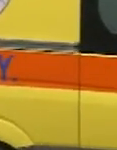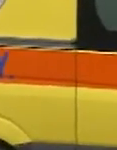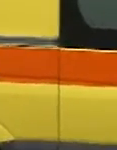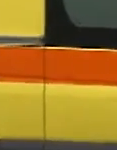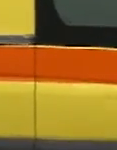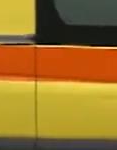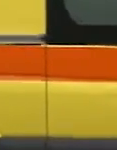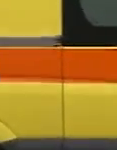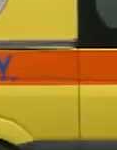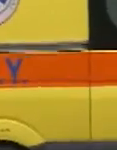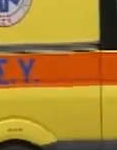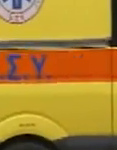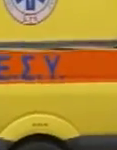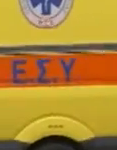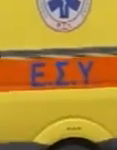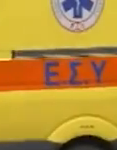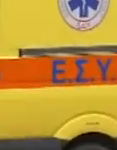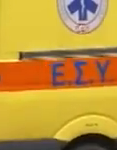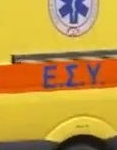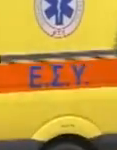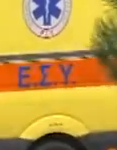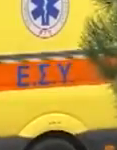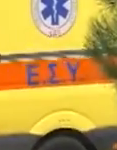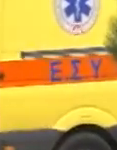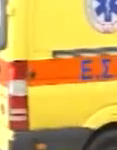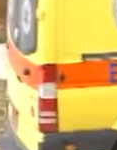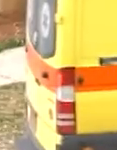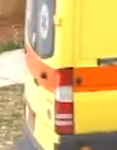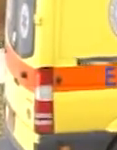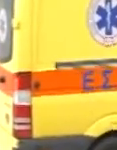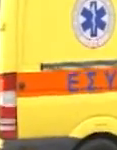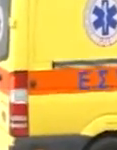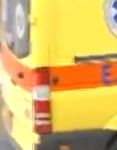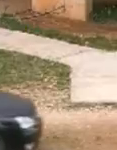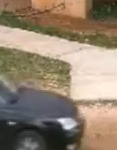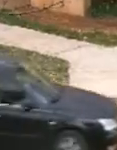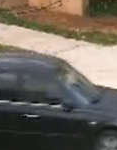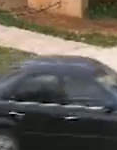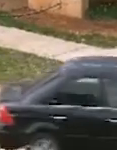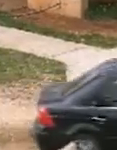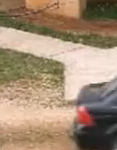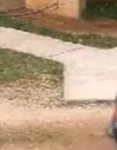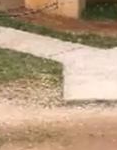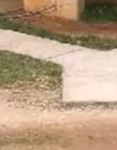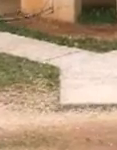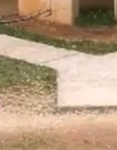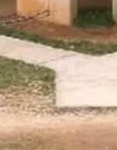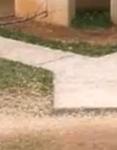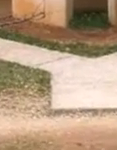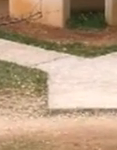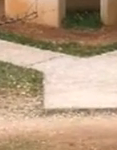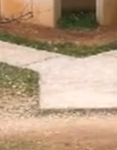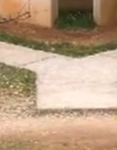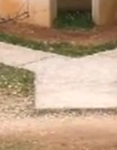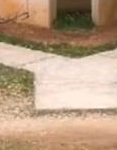ταξίδια στο εξωτερικό και 655 με ήδη γνωστό κρούσμα. Σε αυτό το πλαίσιο, ο λοιμοξιολόγος επεσήμανε πως ο ιός διασπείρεται στις χώρες της